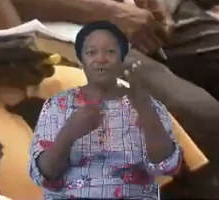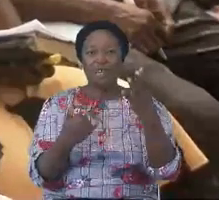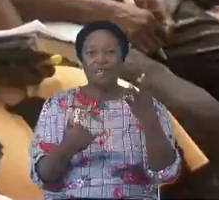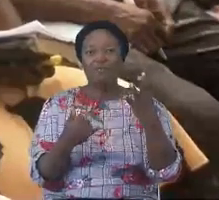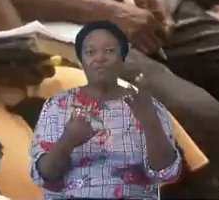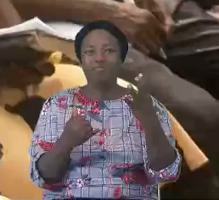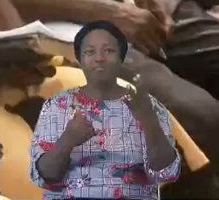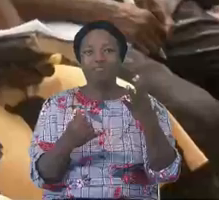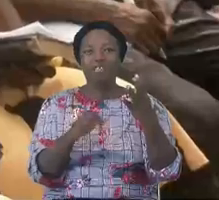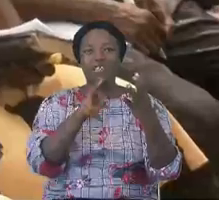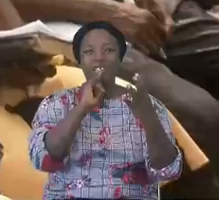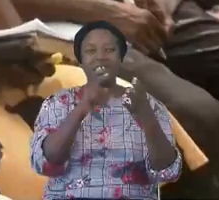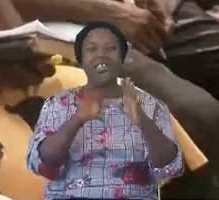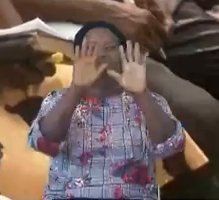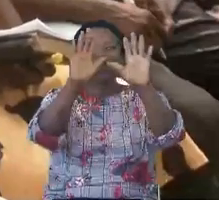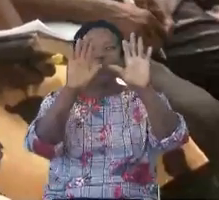amen?